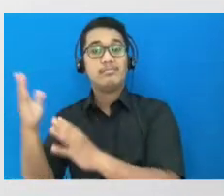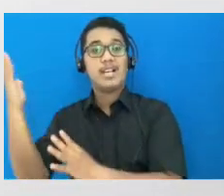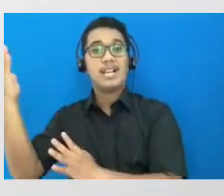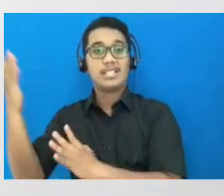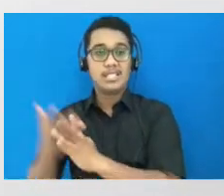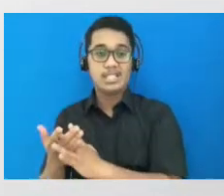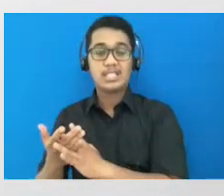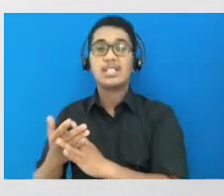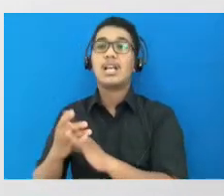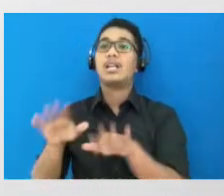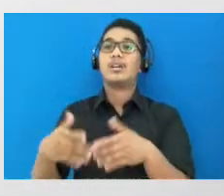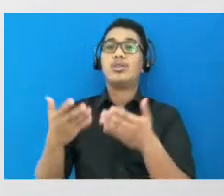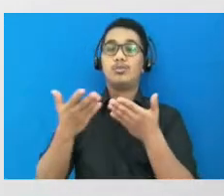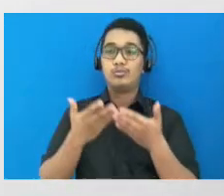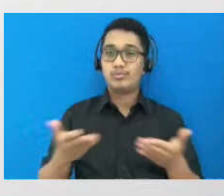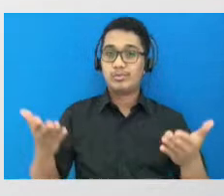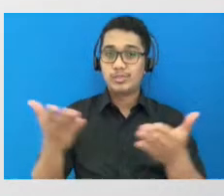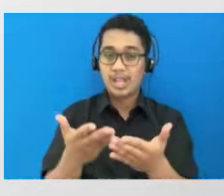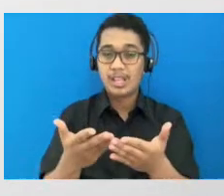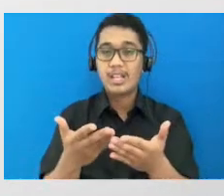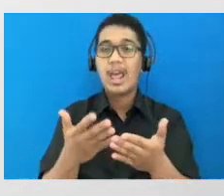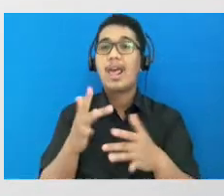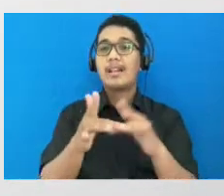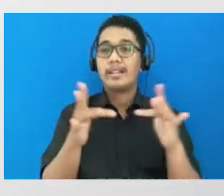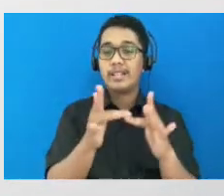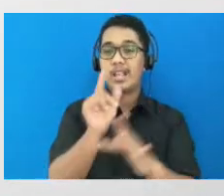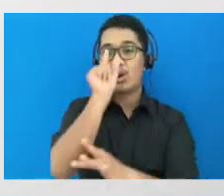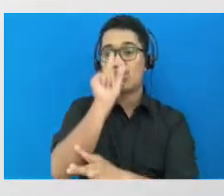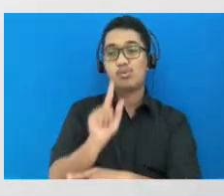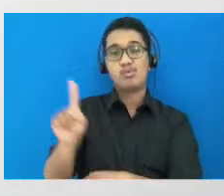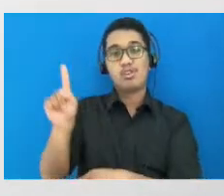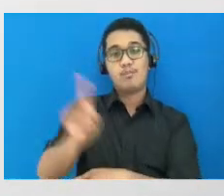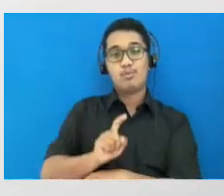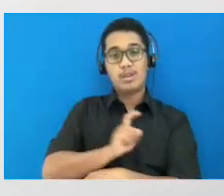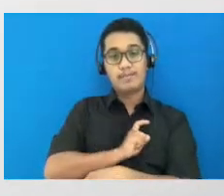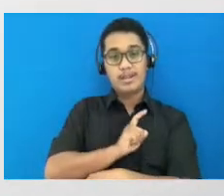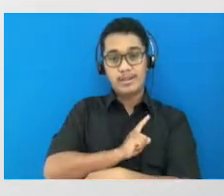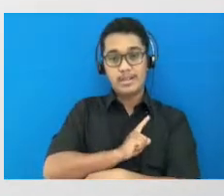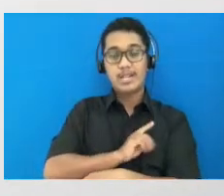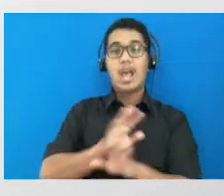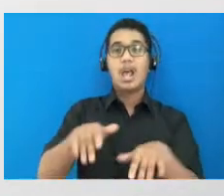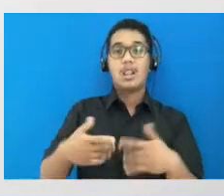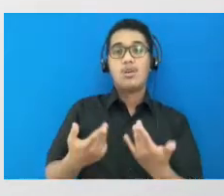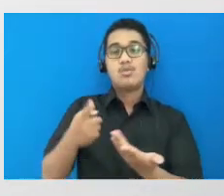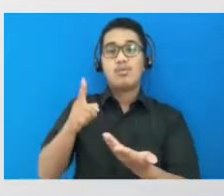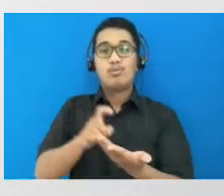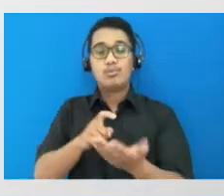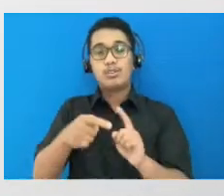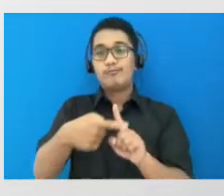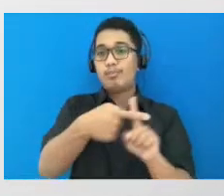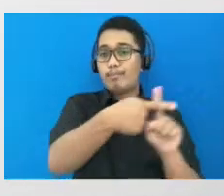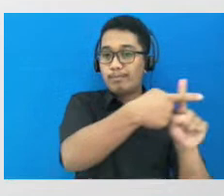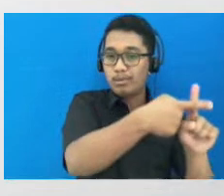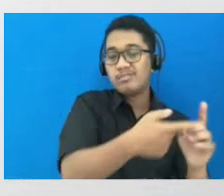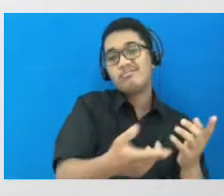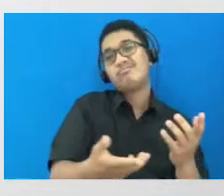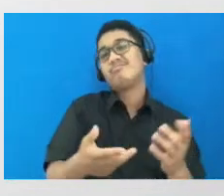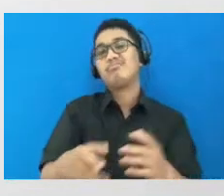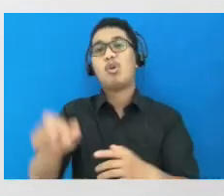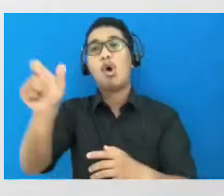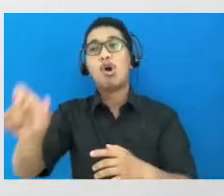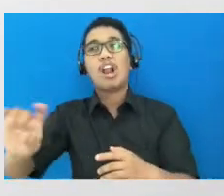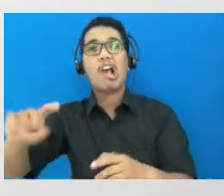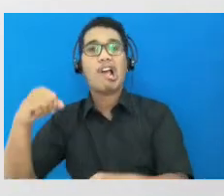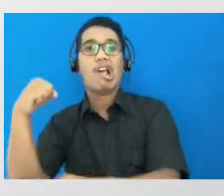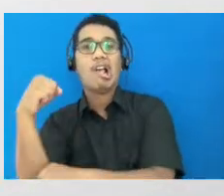ekosistem digital untuk keperluan-keperluan pribadi, untuk keperluan-keperluan hal yang positif, akhirnya bisa disalahgunakan oleh